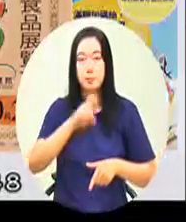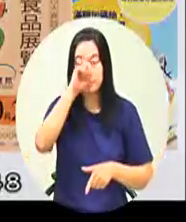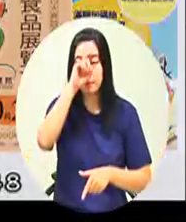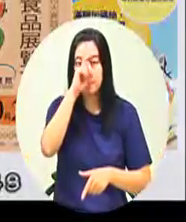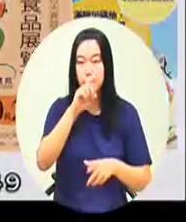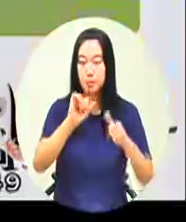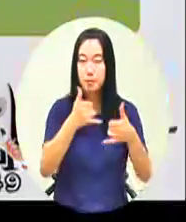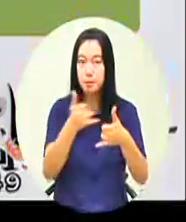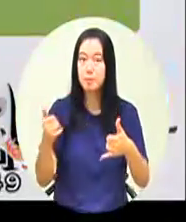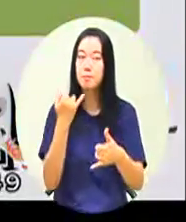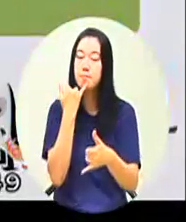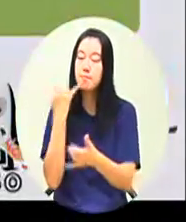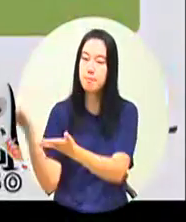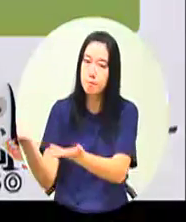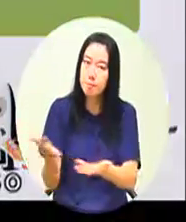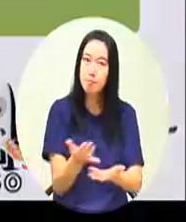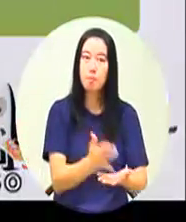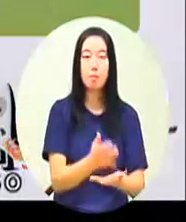莅临指导。